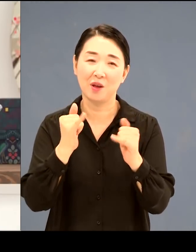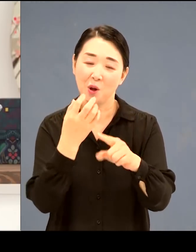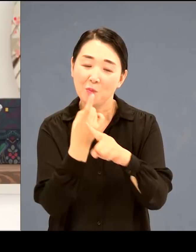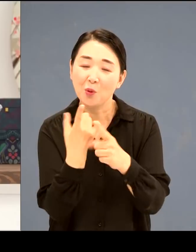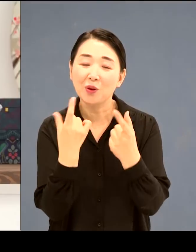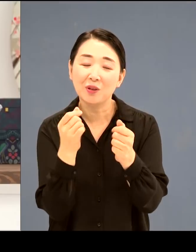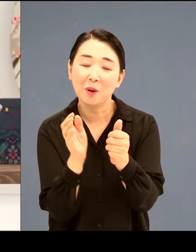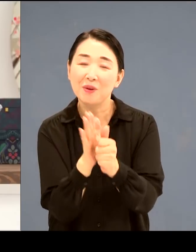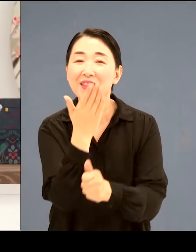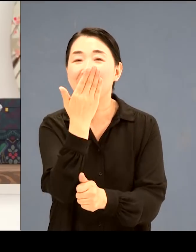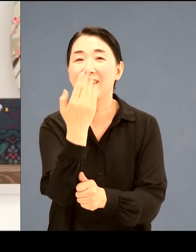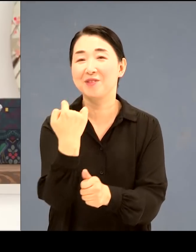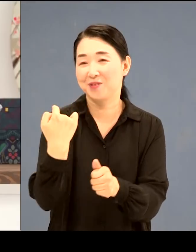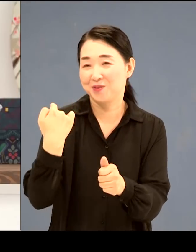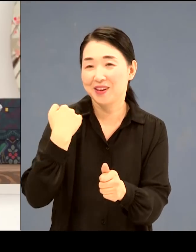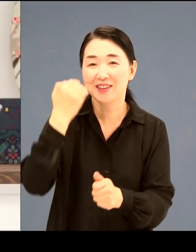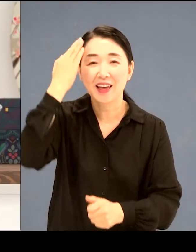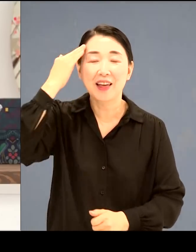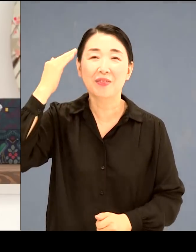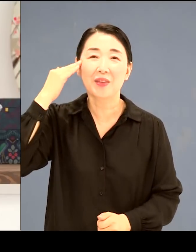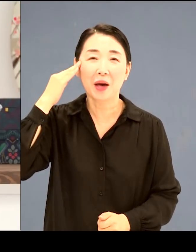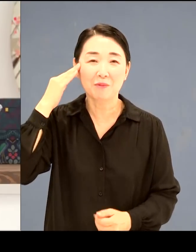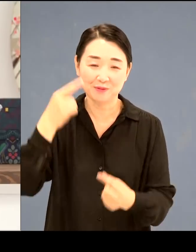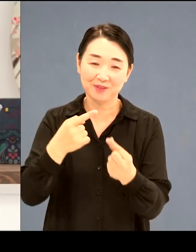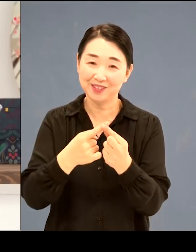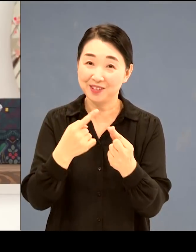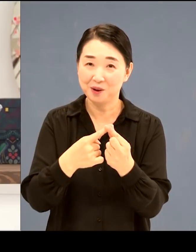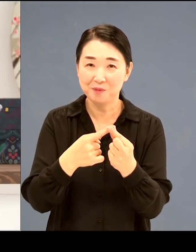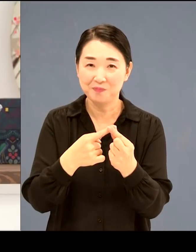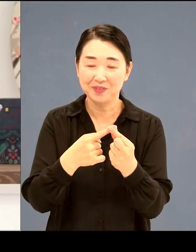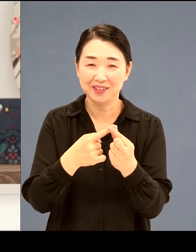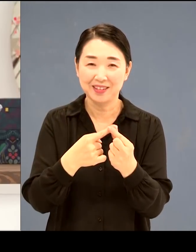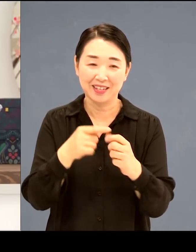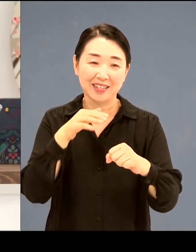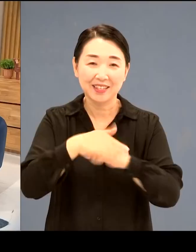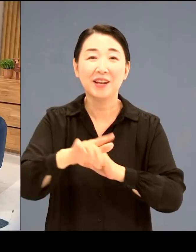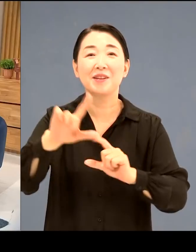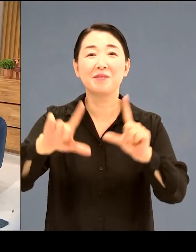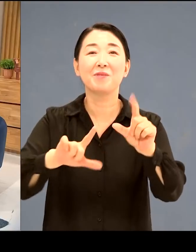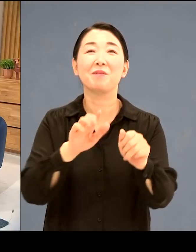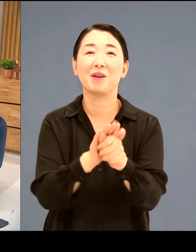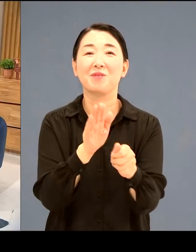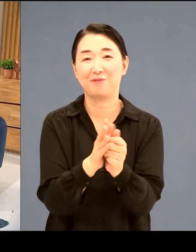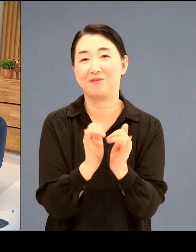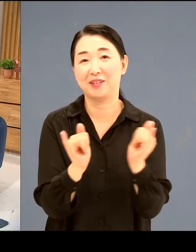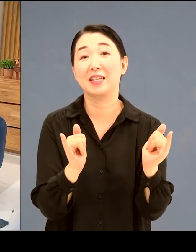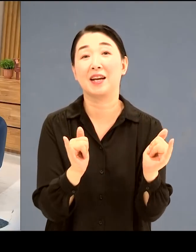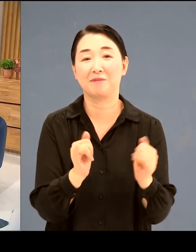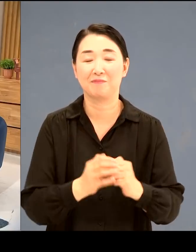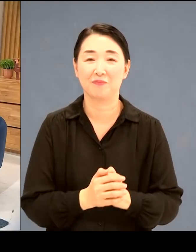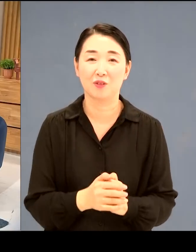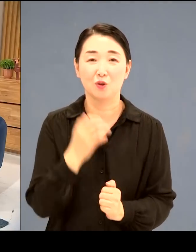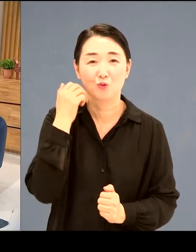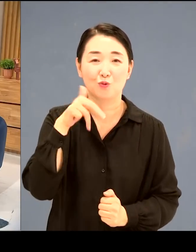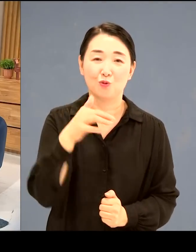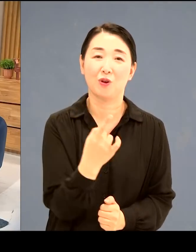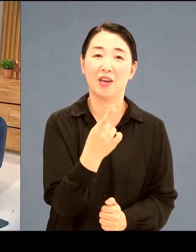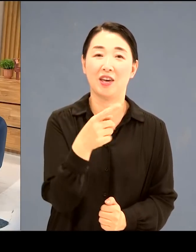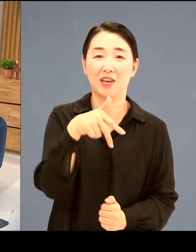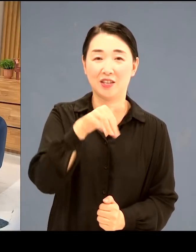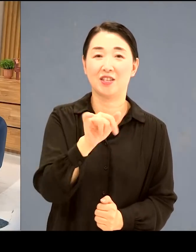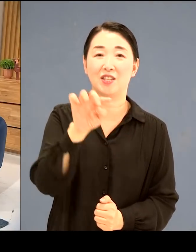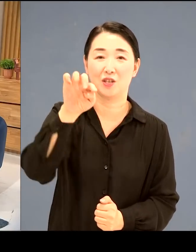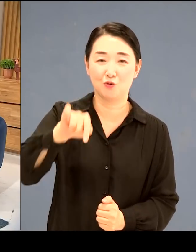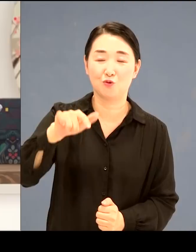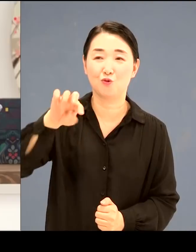빛나게 해주시는 대한민국 1세대 스타일리스트라고 하시는데요. 네. 화려합니다. 최지우 씨, 윤은혜